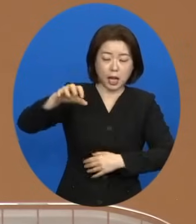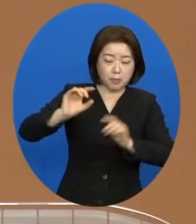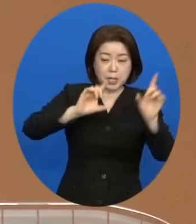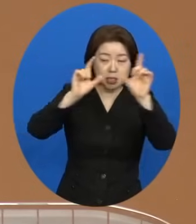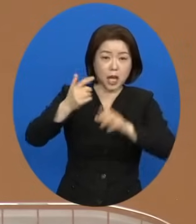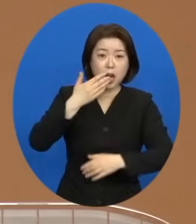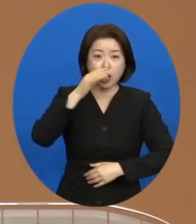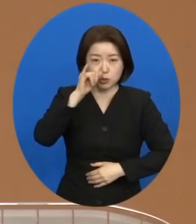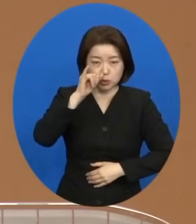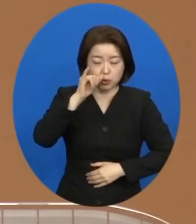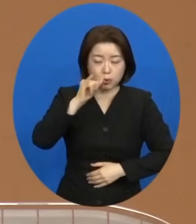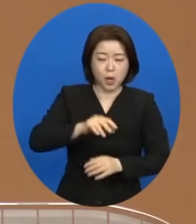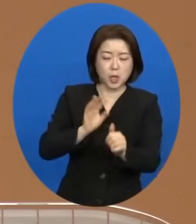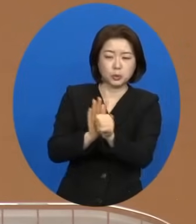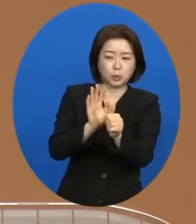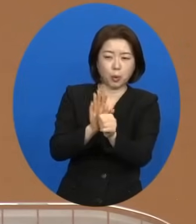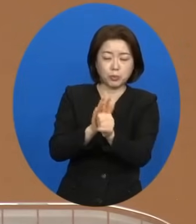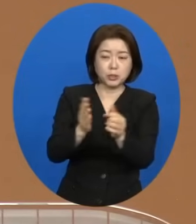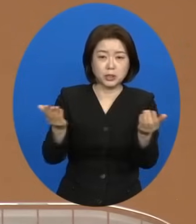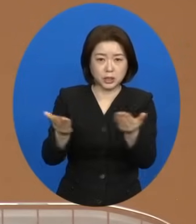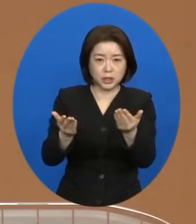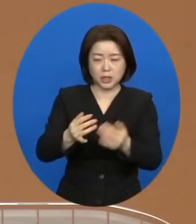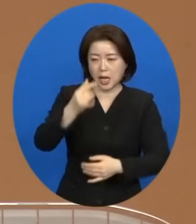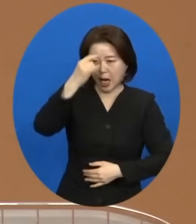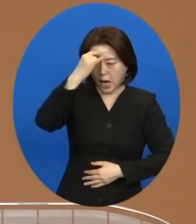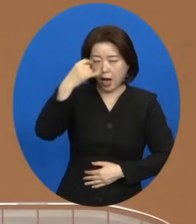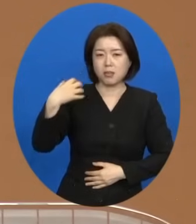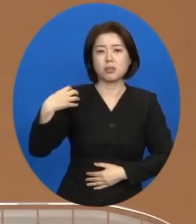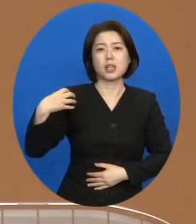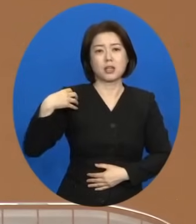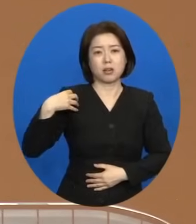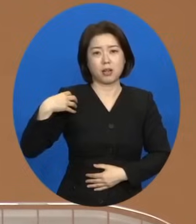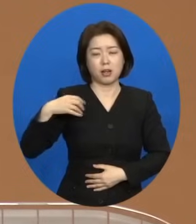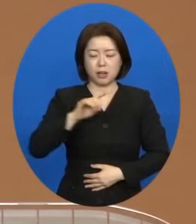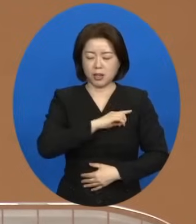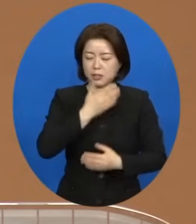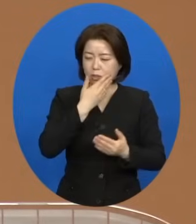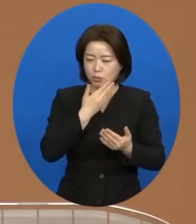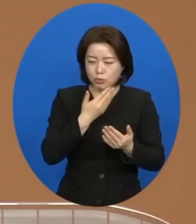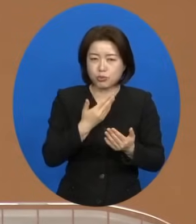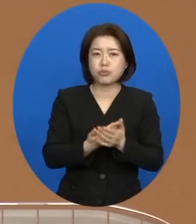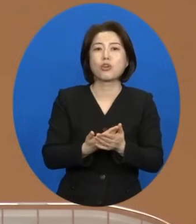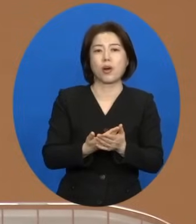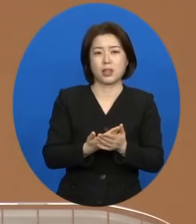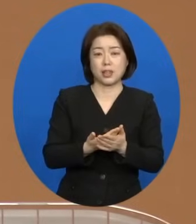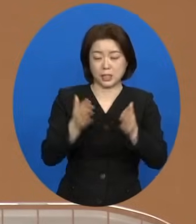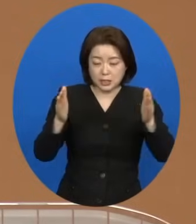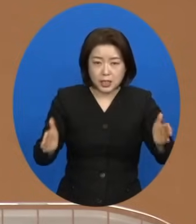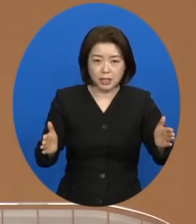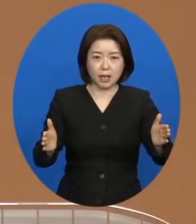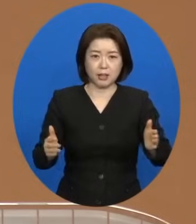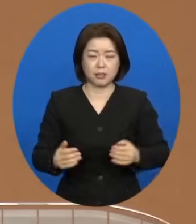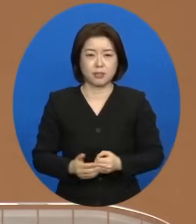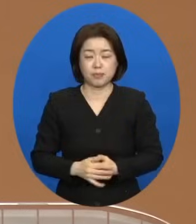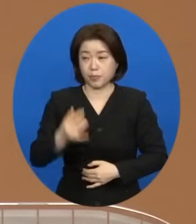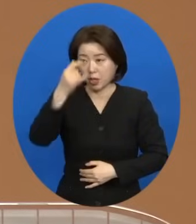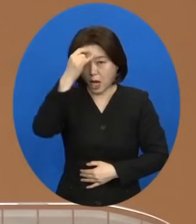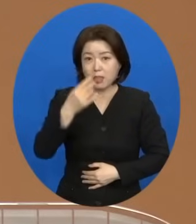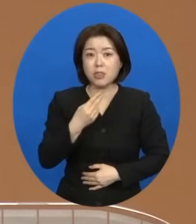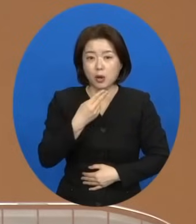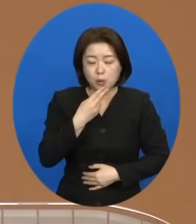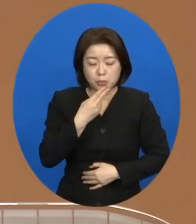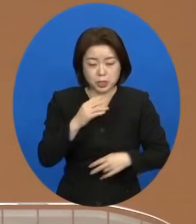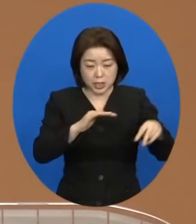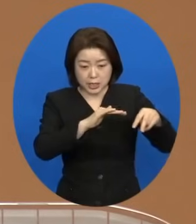수 있도록 돕는 일이이 한나에게 맡겨진 가장 중요한 역할이었던 것이죠 한나 없이